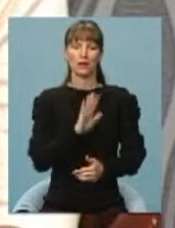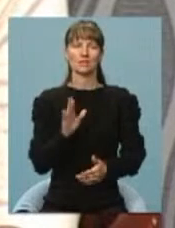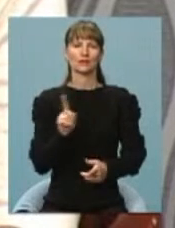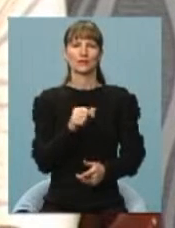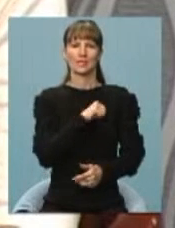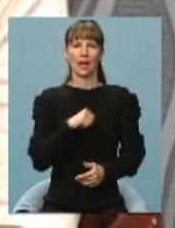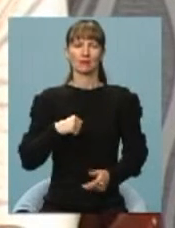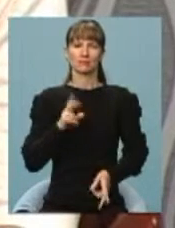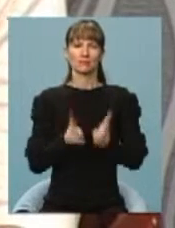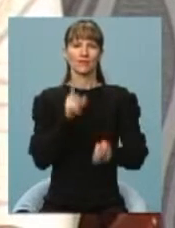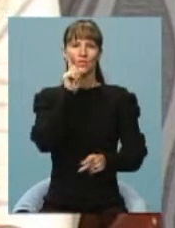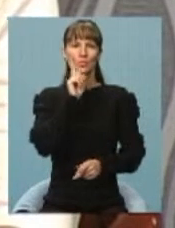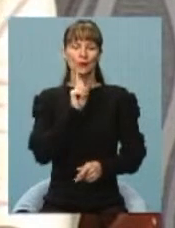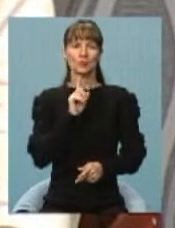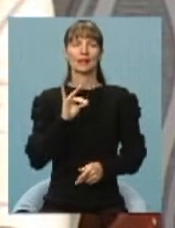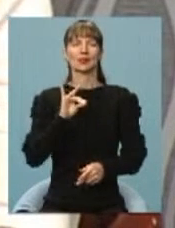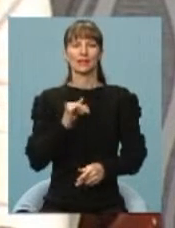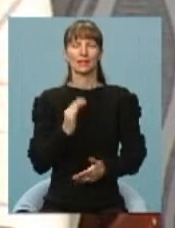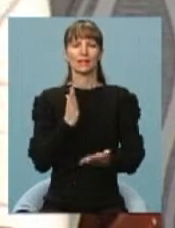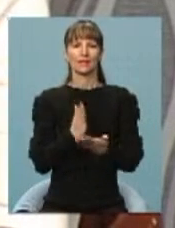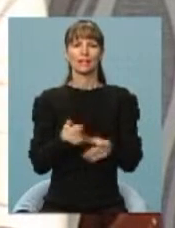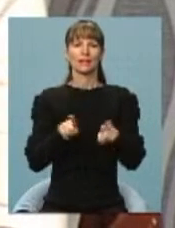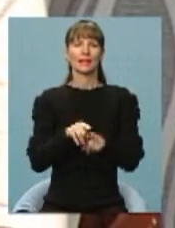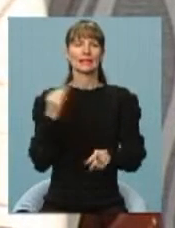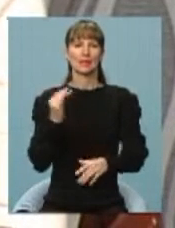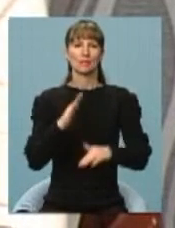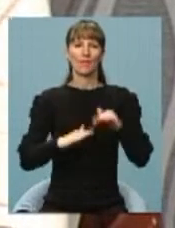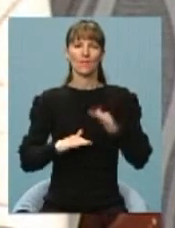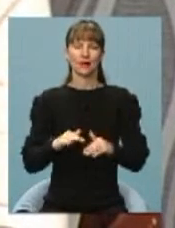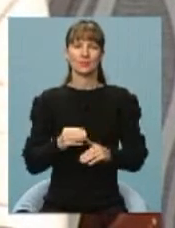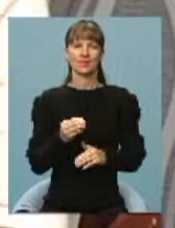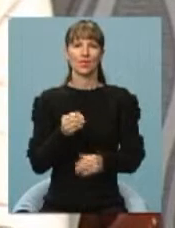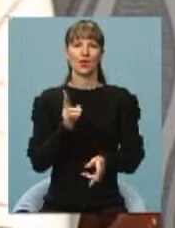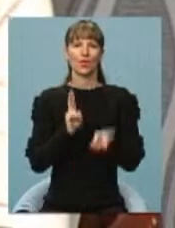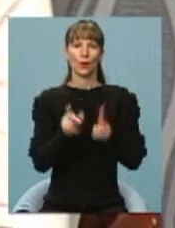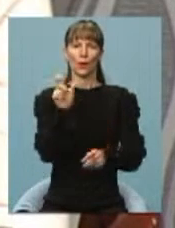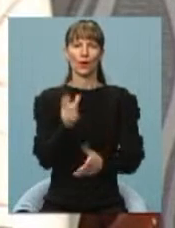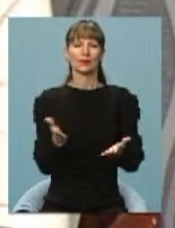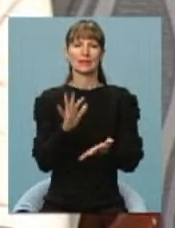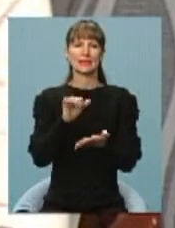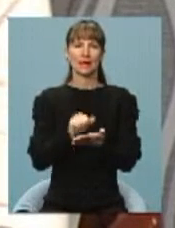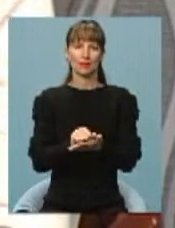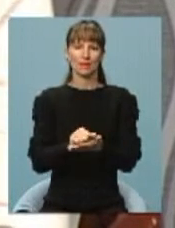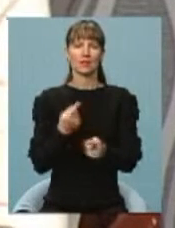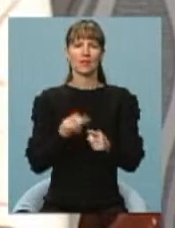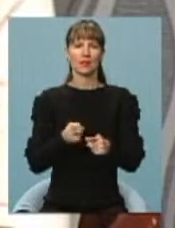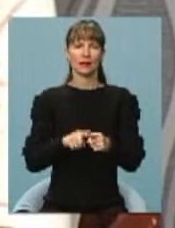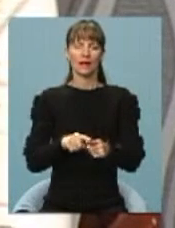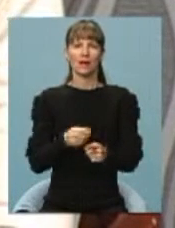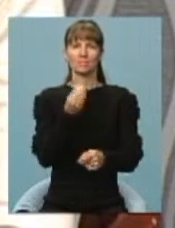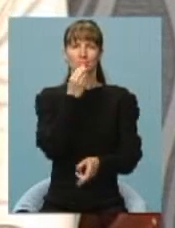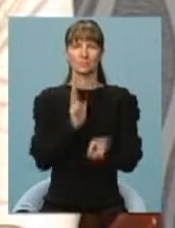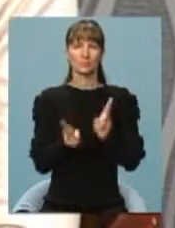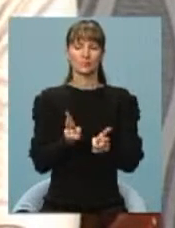щось приготувати смачненьке. Ну і, звичайно, є така цікава-цікава професія – кухар, котрий займається, власне, цим ремеслом – готування